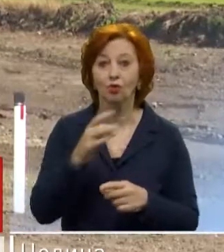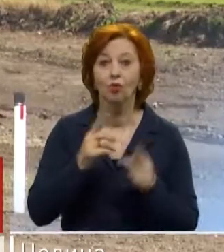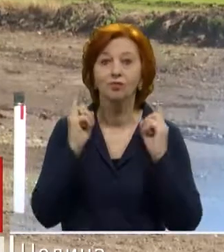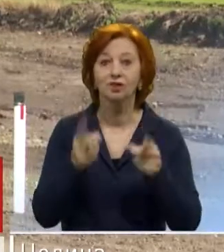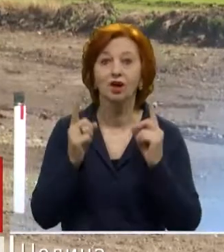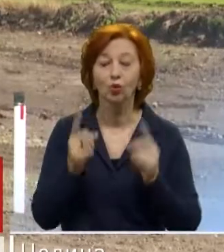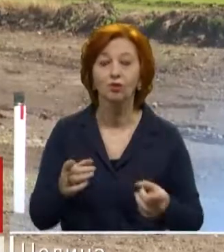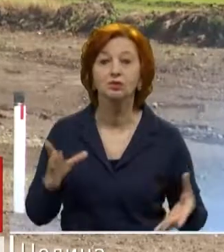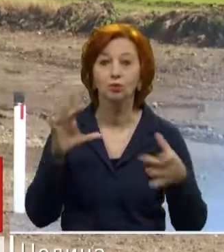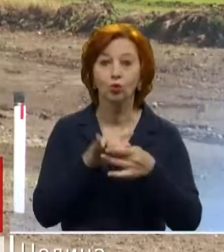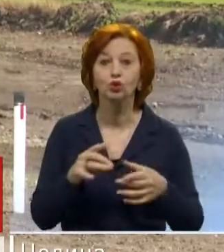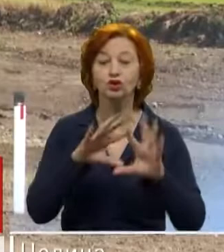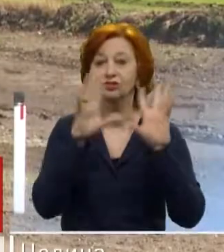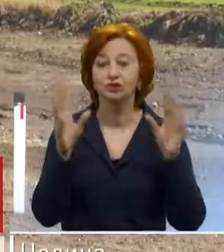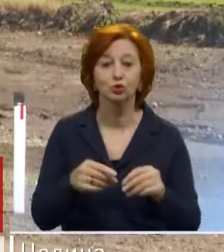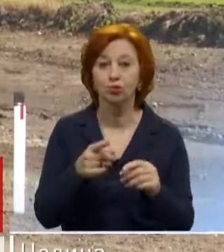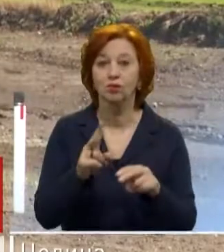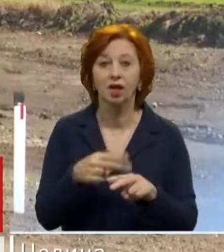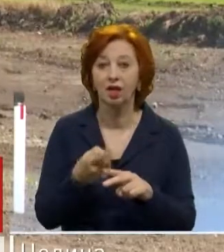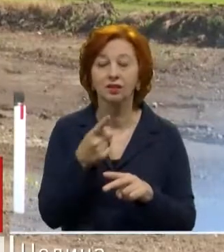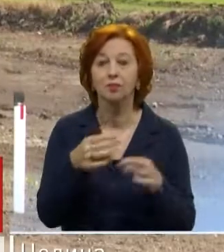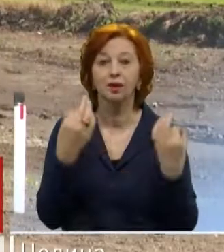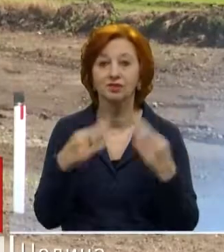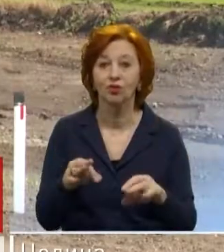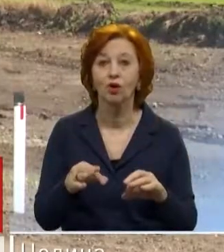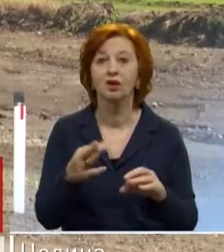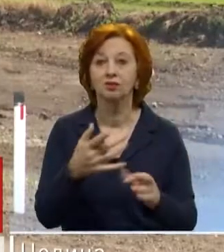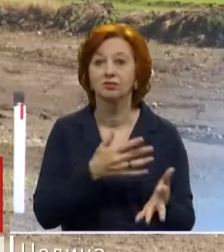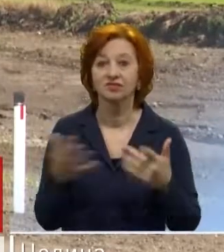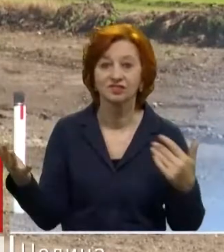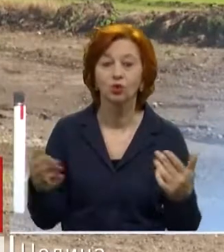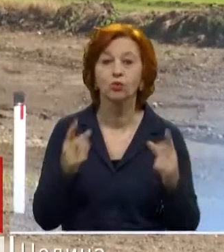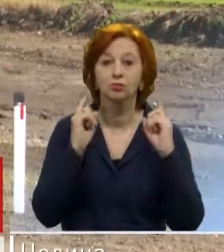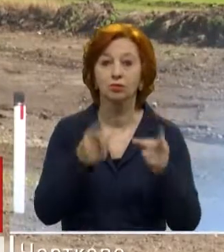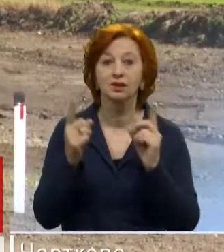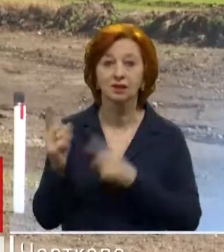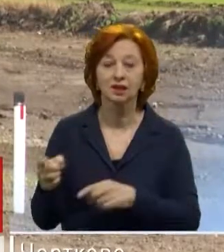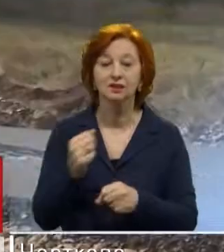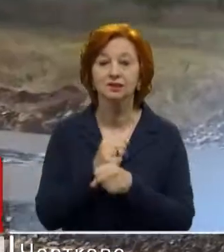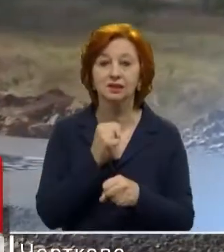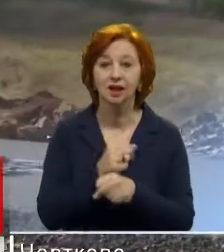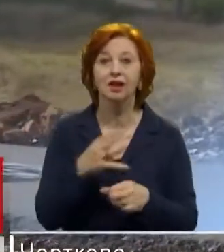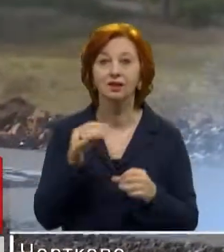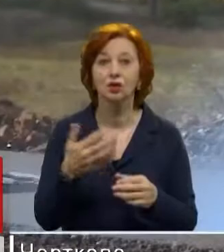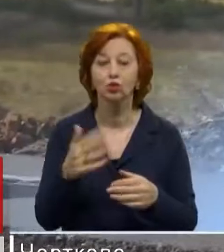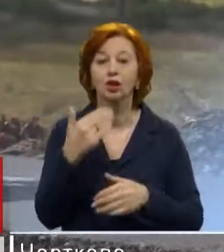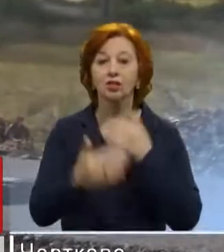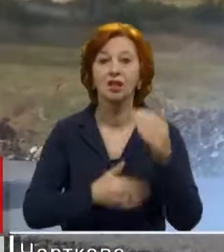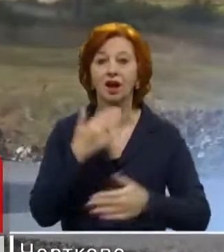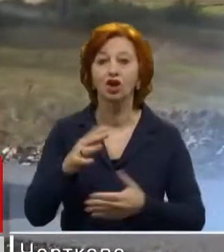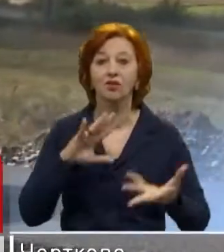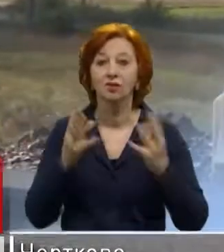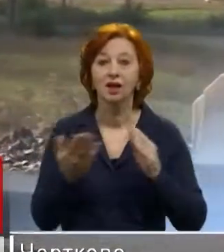тоже такой же объект досрочный. Этот объект был по ресурсу. Поэтому темпы растут, каждый год мы наращиваем объемы. Если говорить